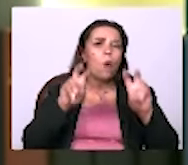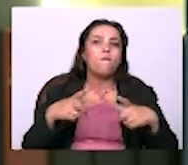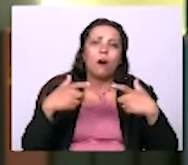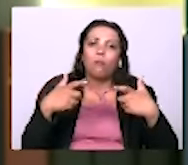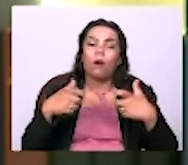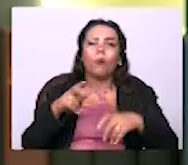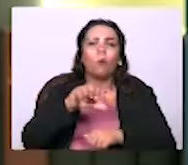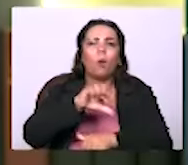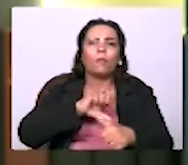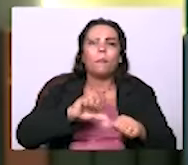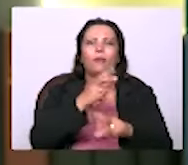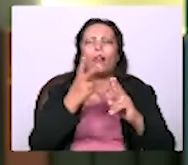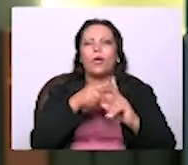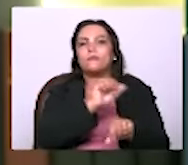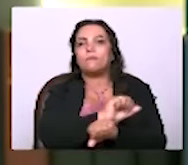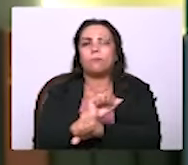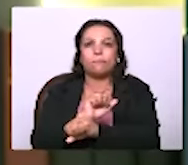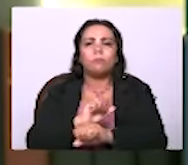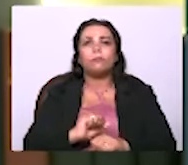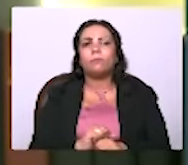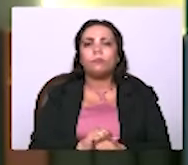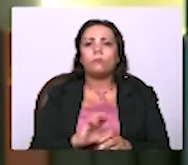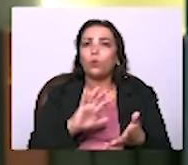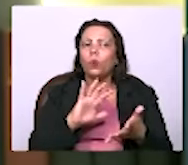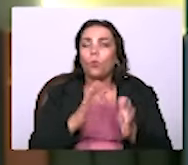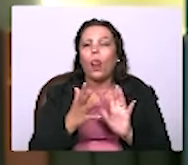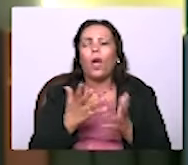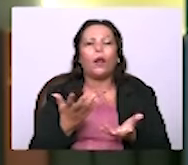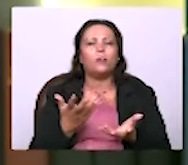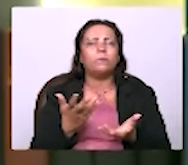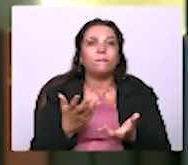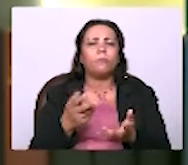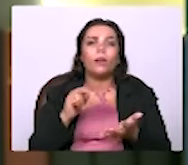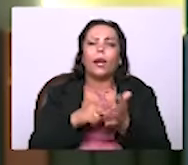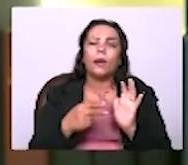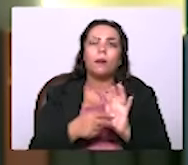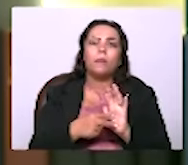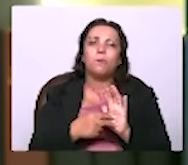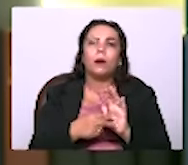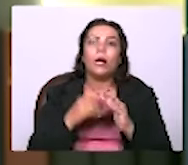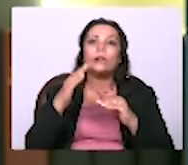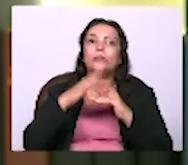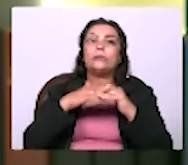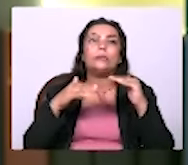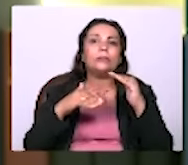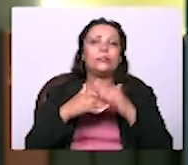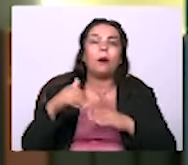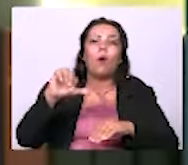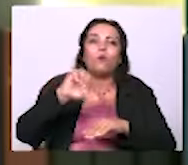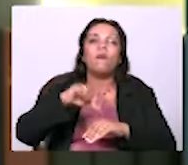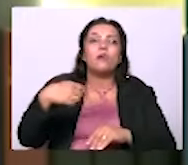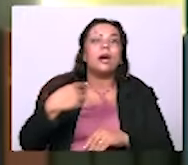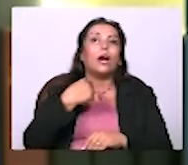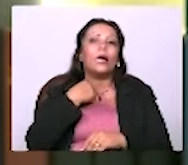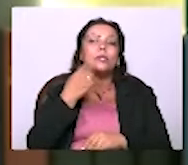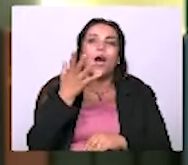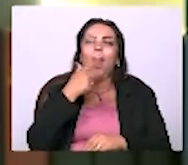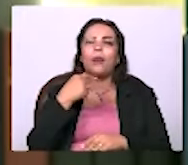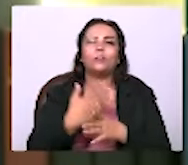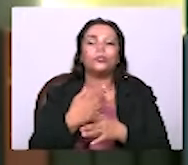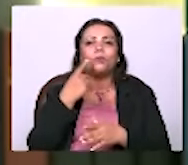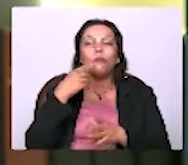وتبادل الرهائن هل سيتم ترتيب الاوضاع في غزه على نحو